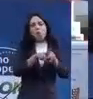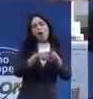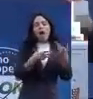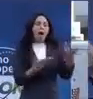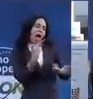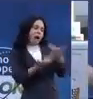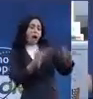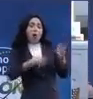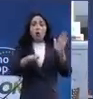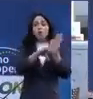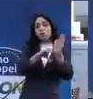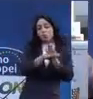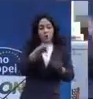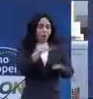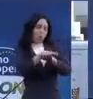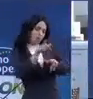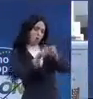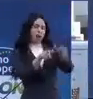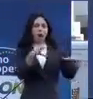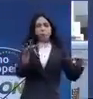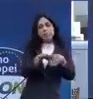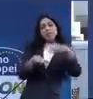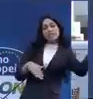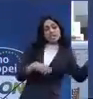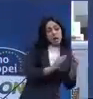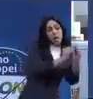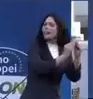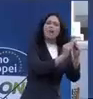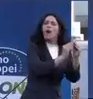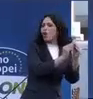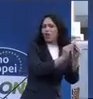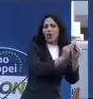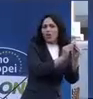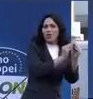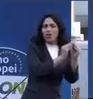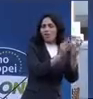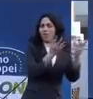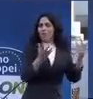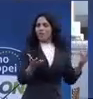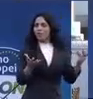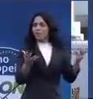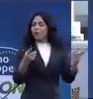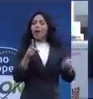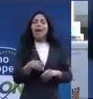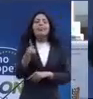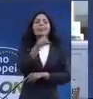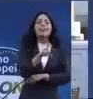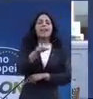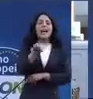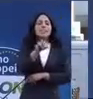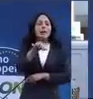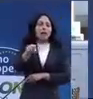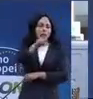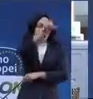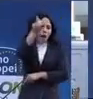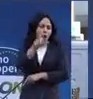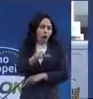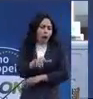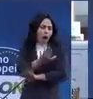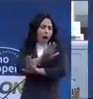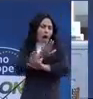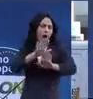della Costituzione come qualcosa che è della sinistra non è così De Gasperi un grande italiano